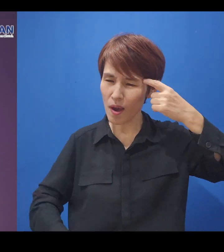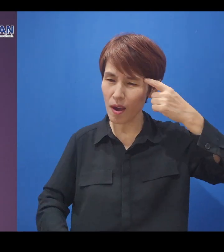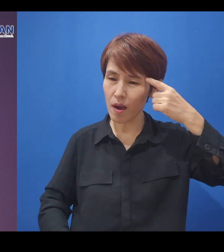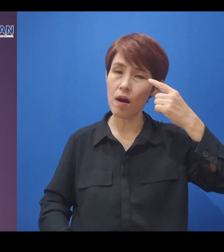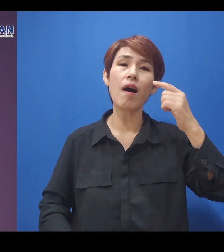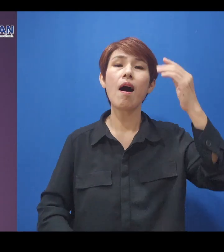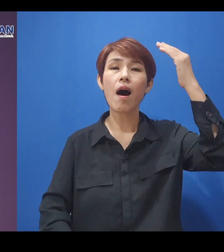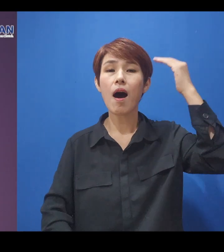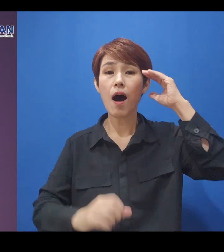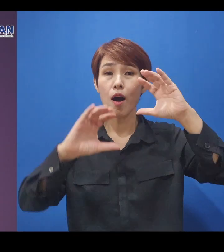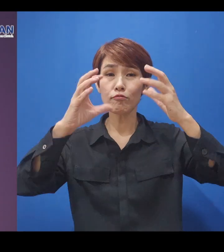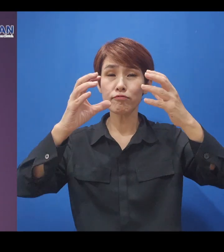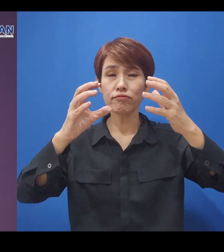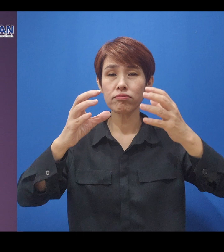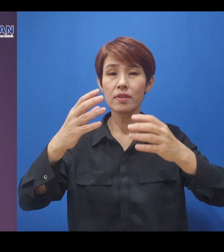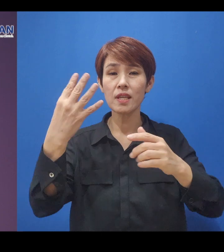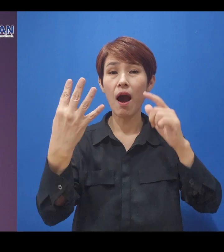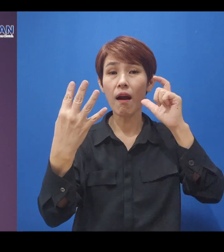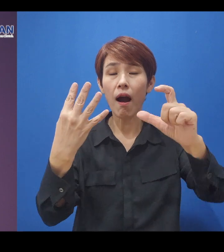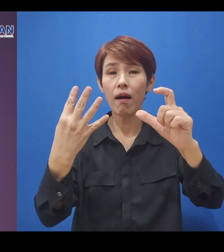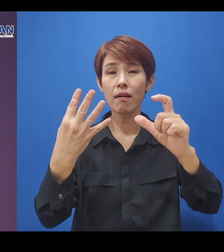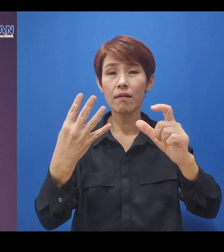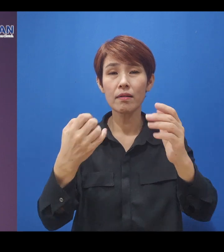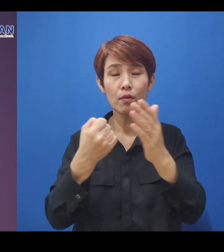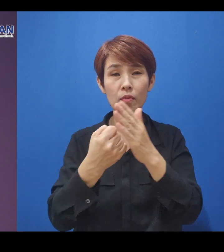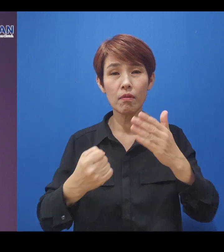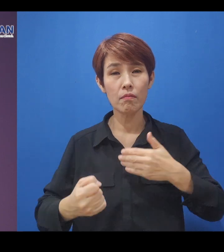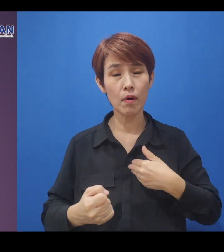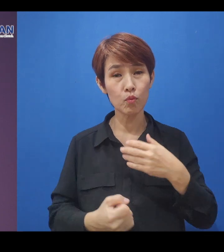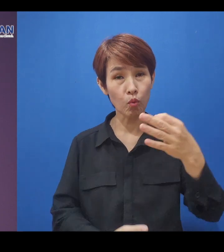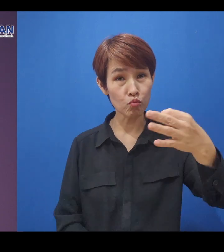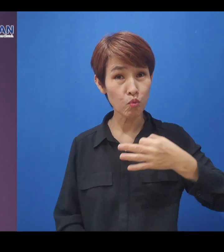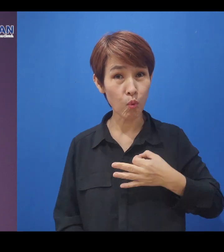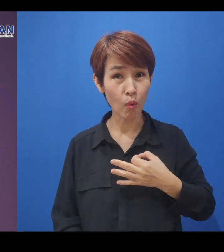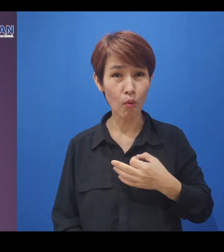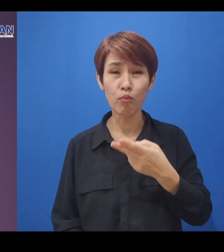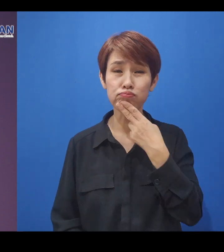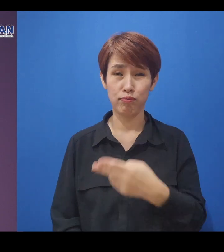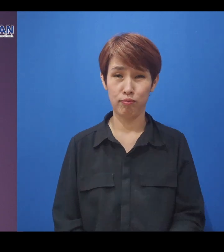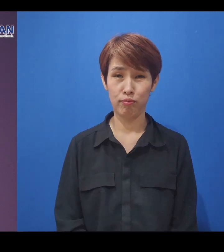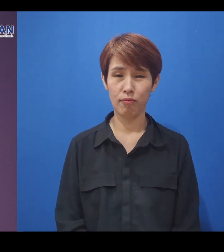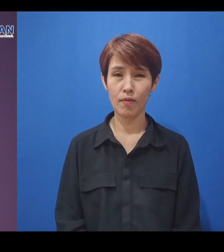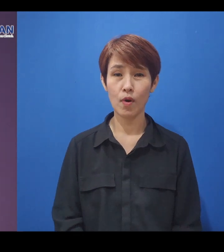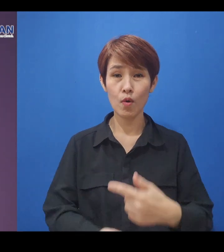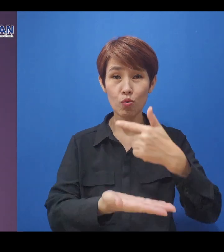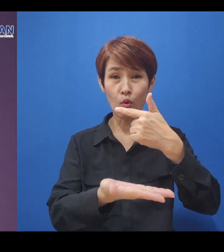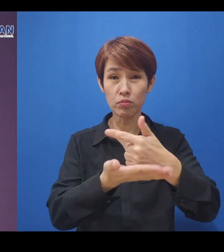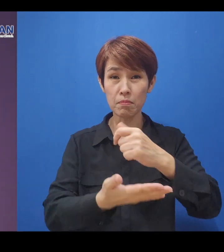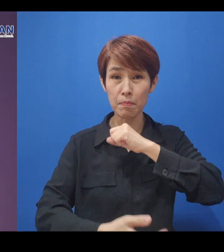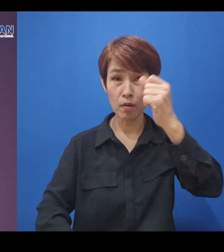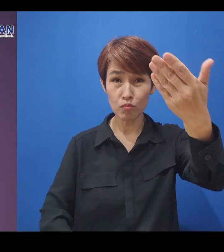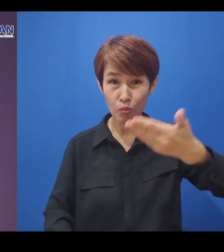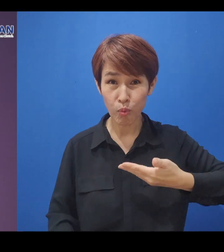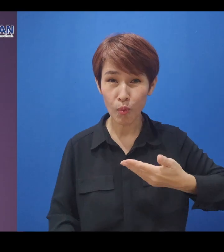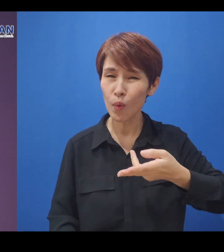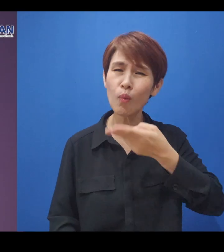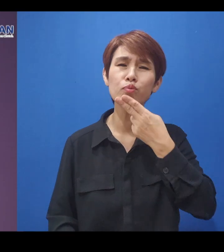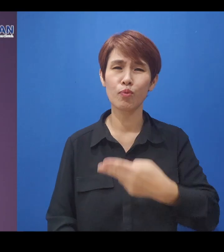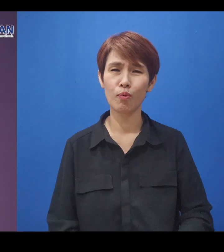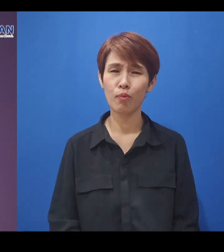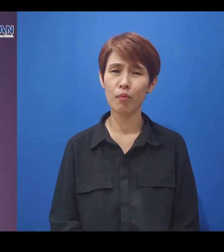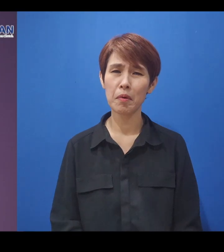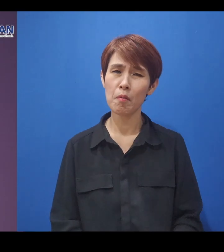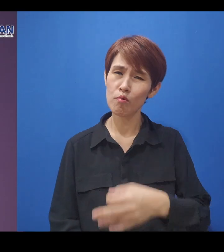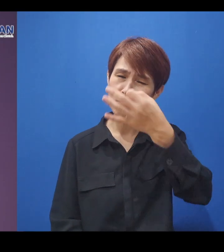대한민국 4강 갔다고 뭐 저한테 돈이 왔어요. 학위 논문을 심사 없이 통과를 시켜줬어요. 뭐